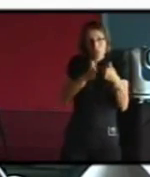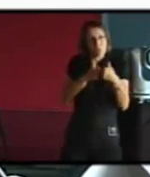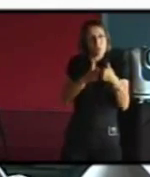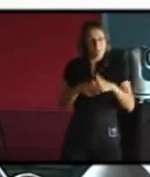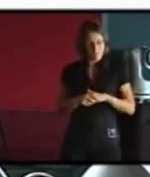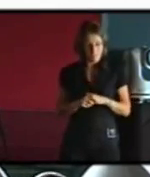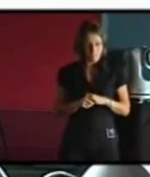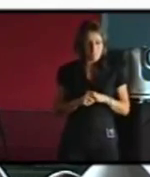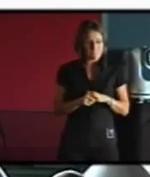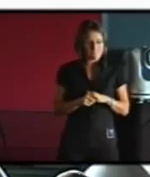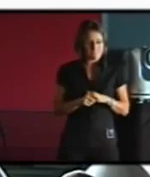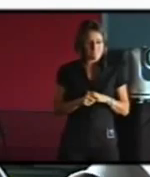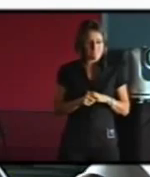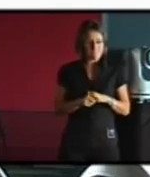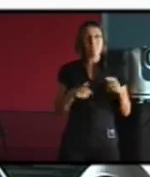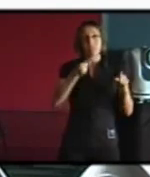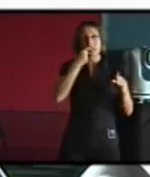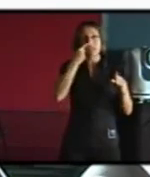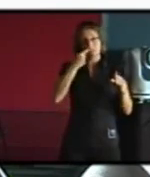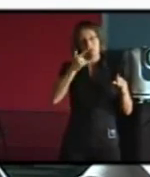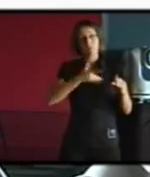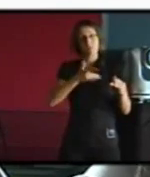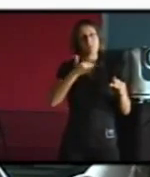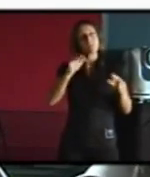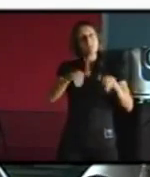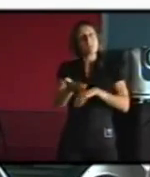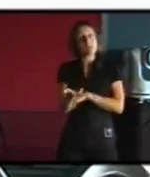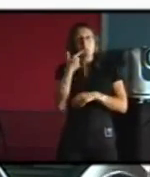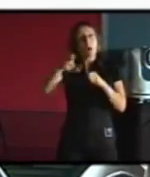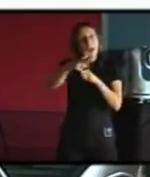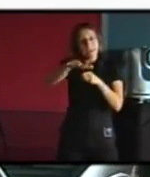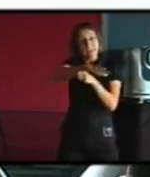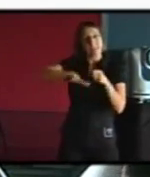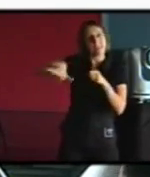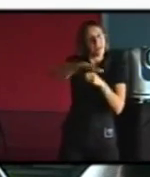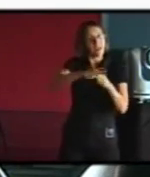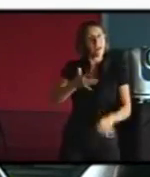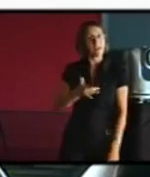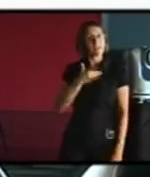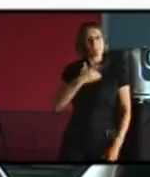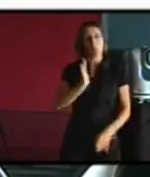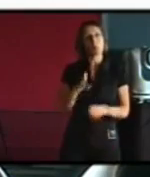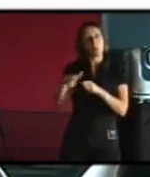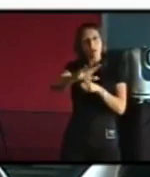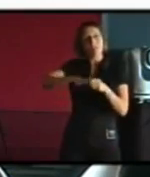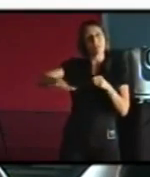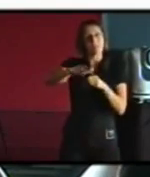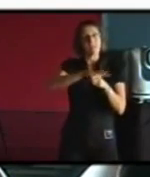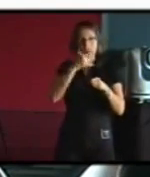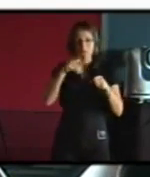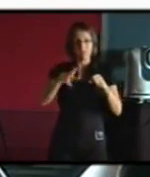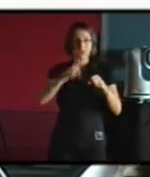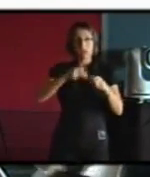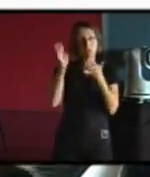territoire assez puissant, parce que c'est le lac, Bordeaux-Lac, c'est le parc des expositions. Donc encore une fois, un